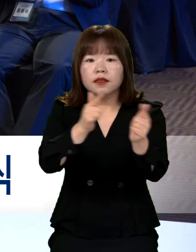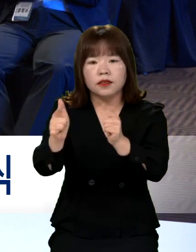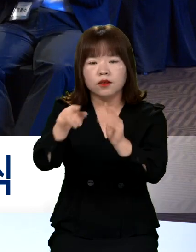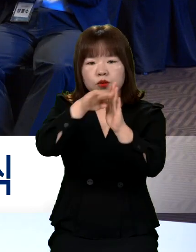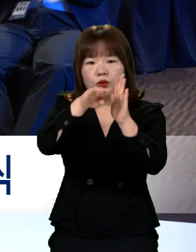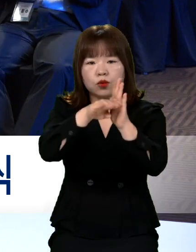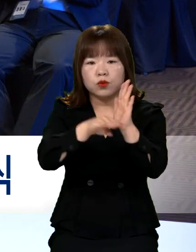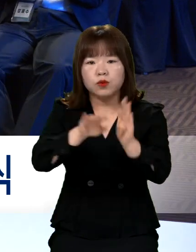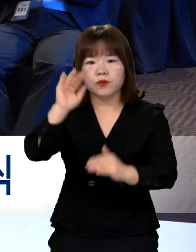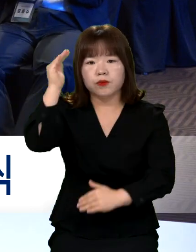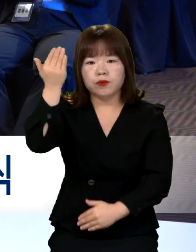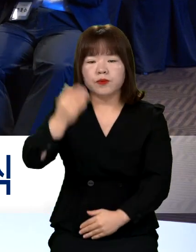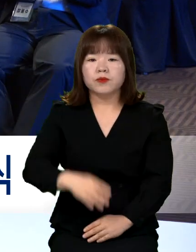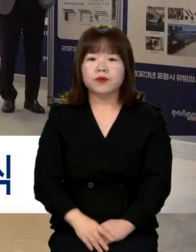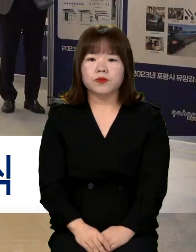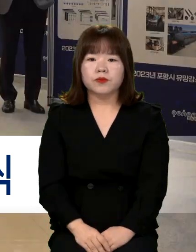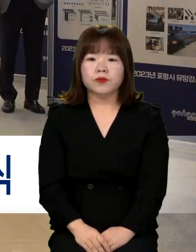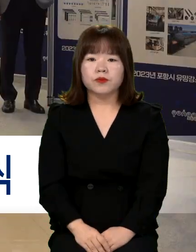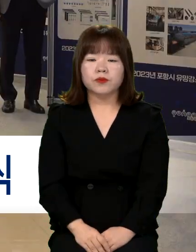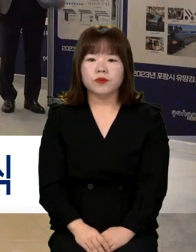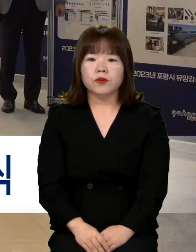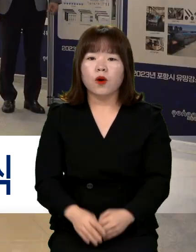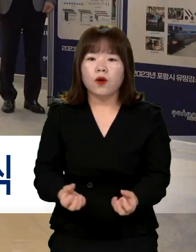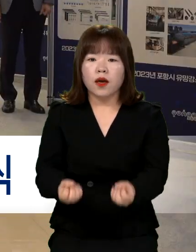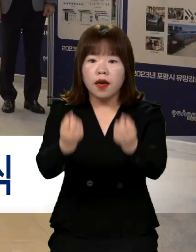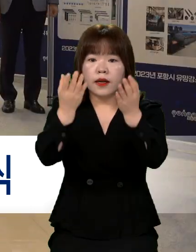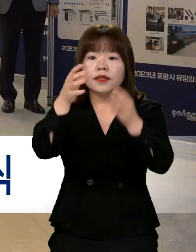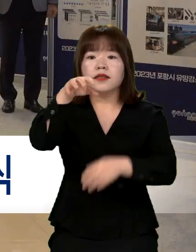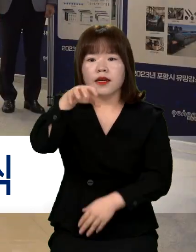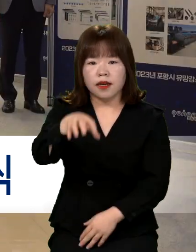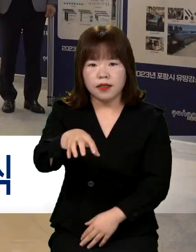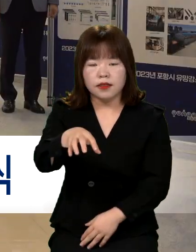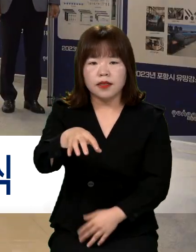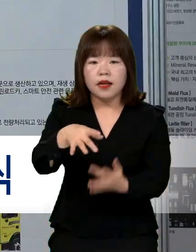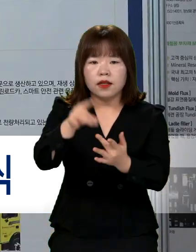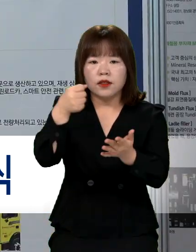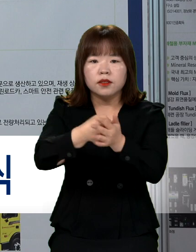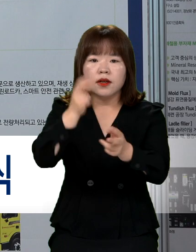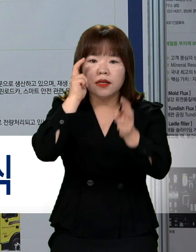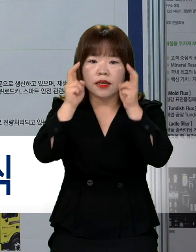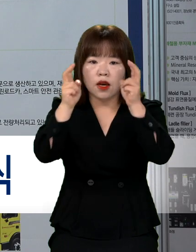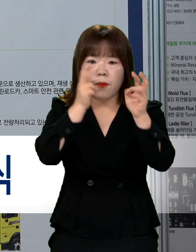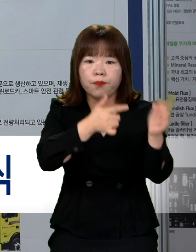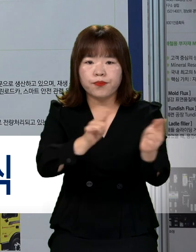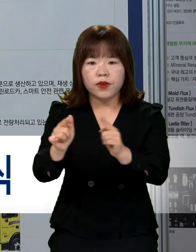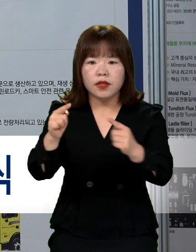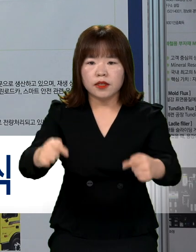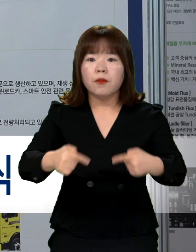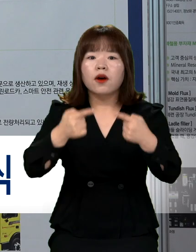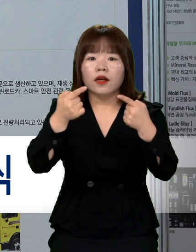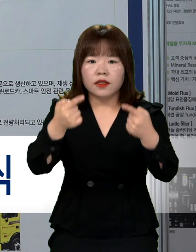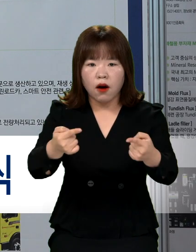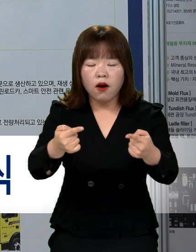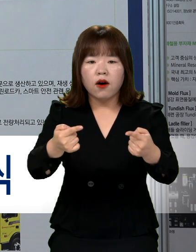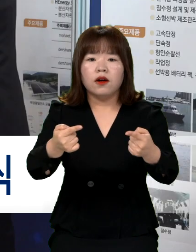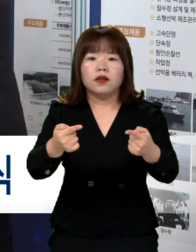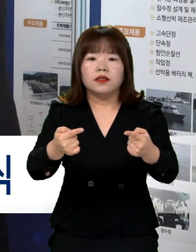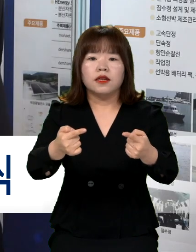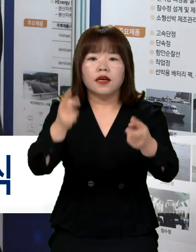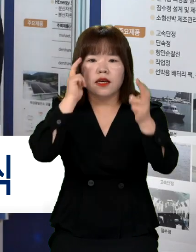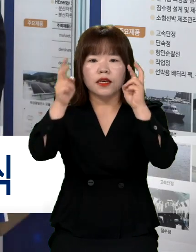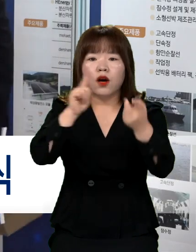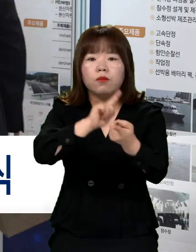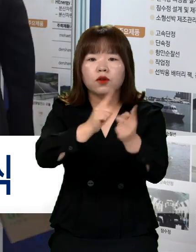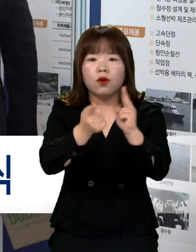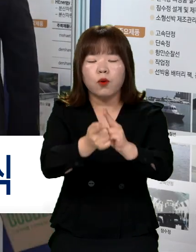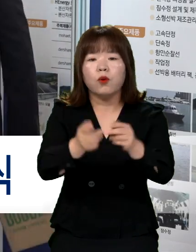발표, 지정서 수여 순으로 진행됐습니다. 또한 행사장에는 선정 기업들이 참여하는 80여 개의 부스가